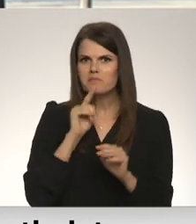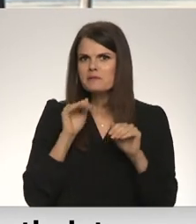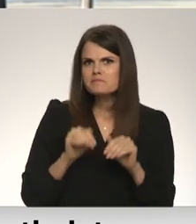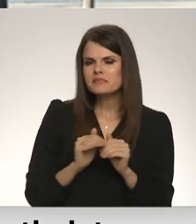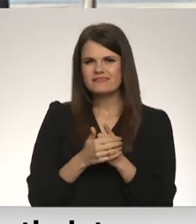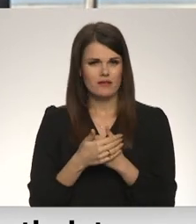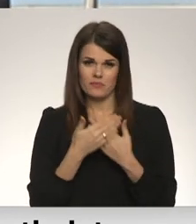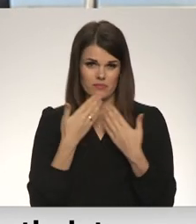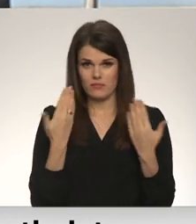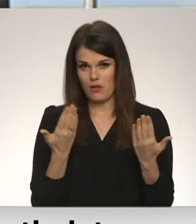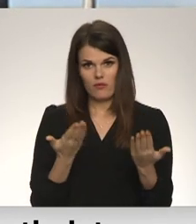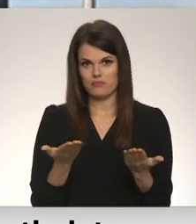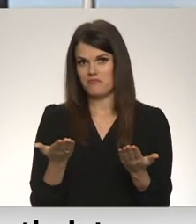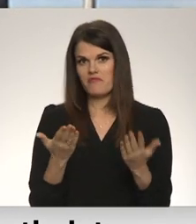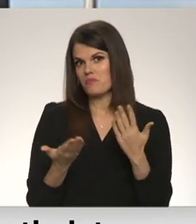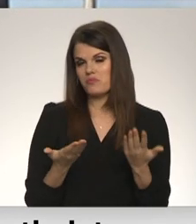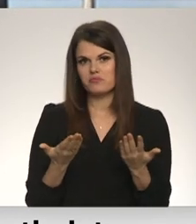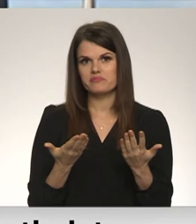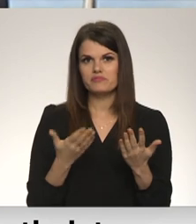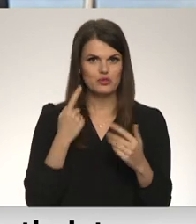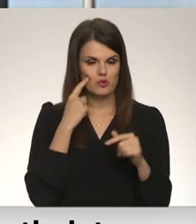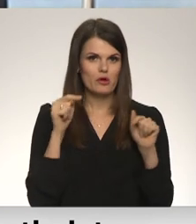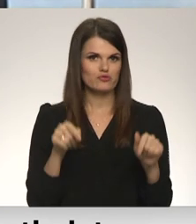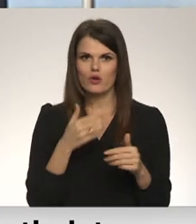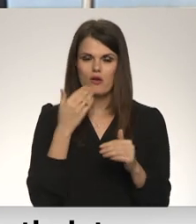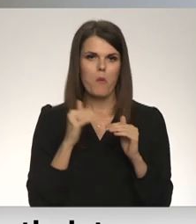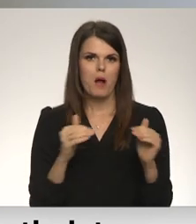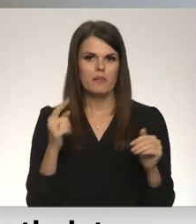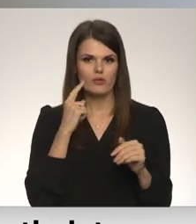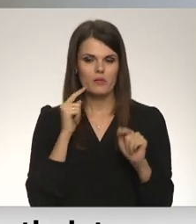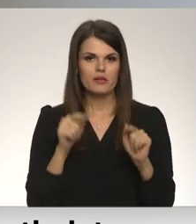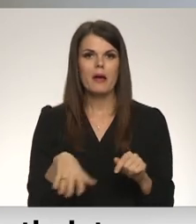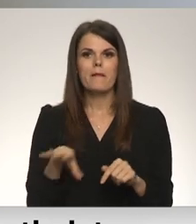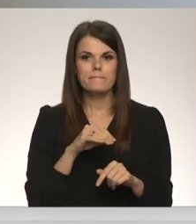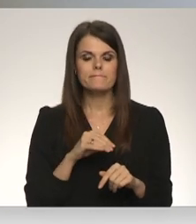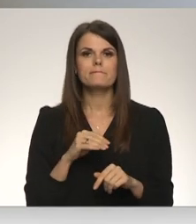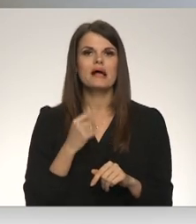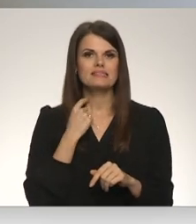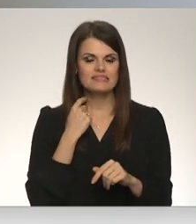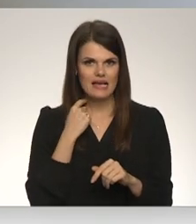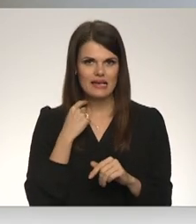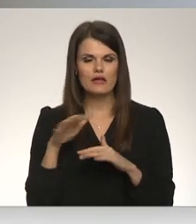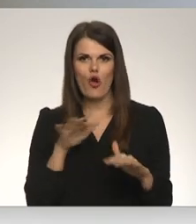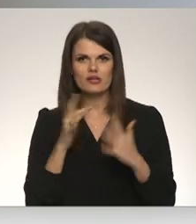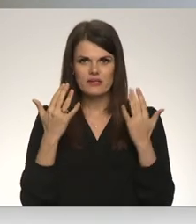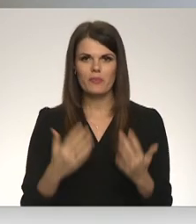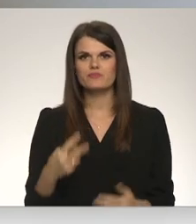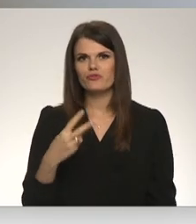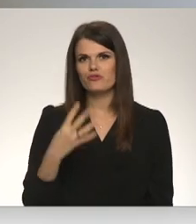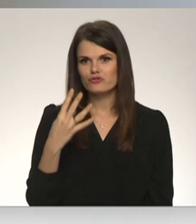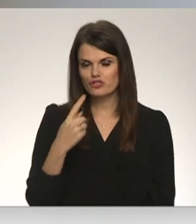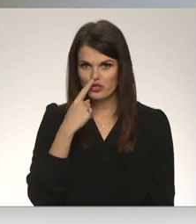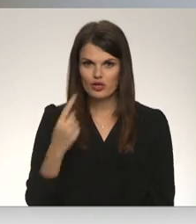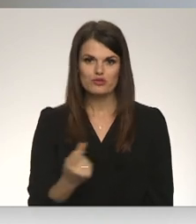kaut kā ne tā komunicē. Nu, es domāju, ka šeit nav pamata tā domāt. Rīgu mēs izdarījām 24 stundās, es ceru, ka ilgāk